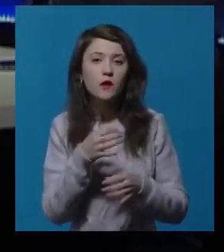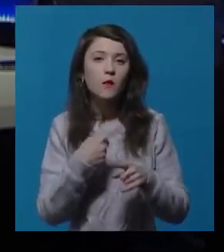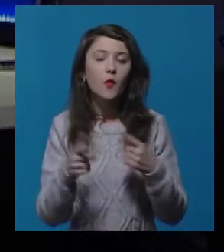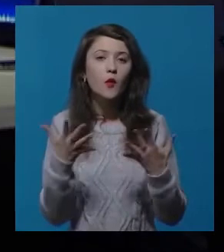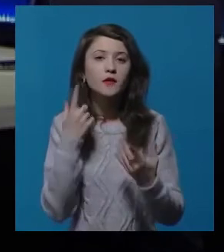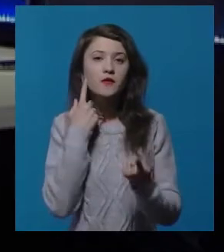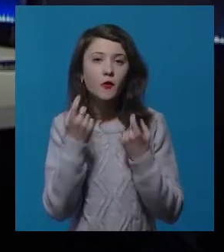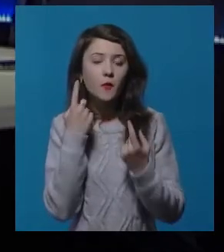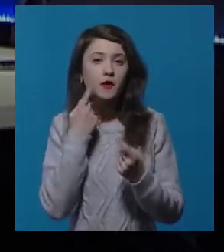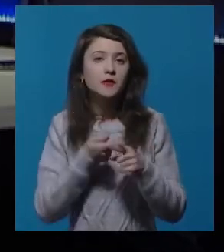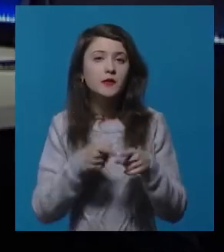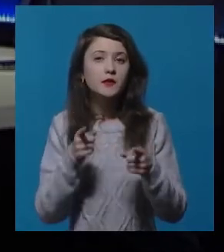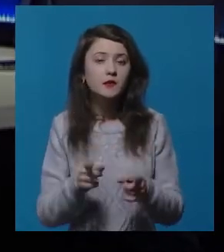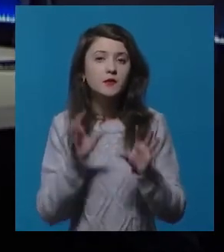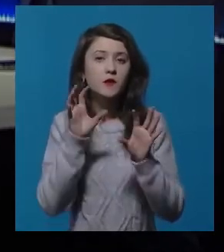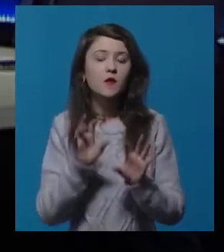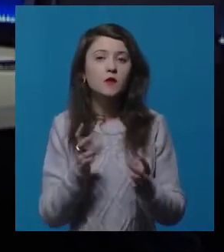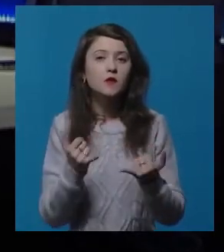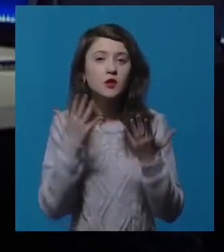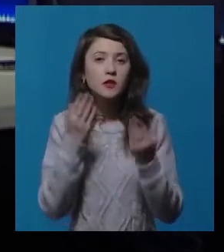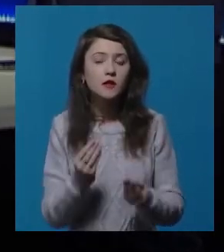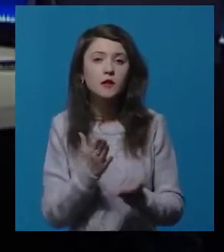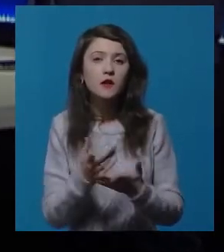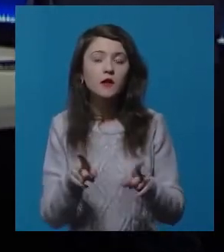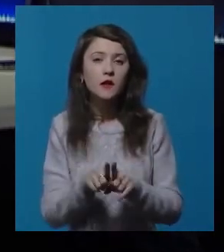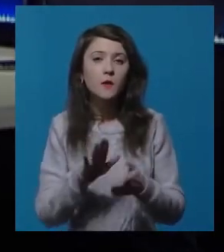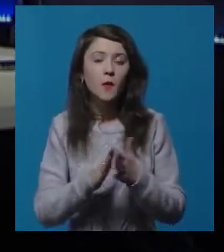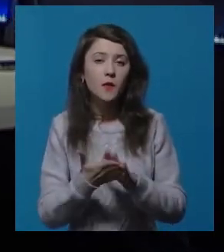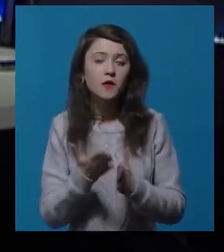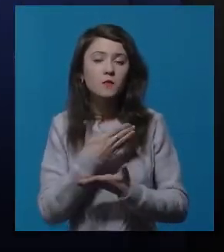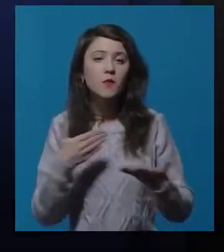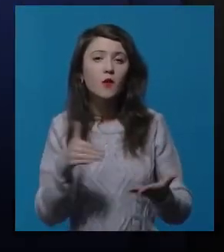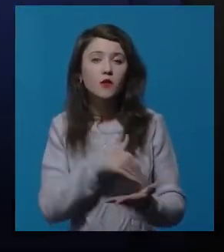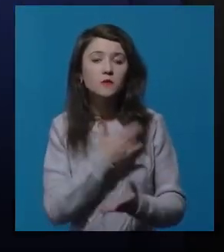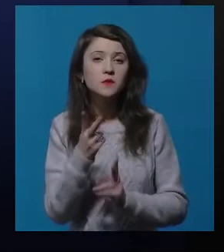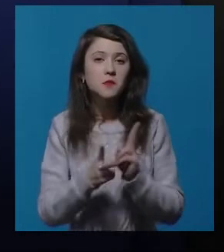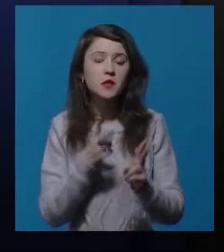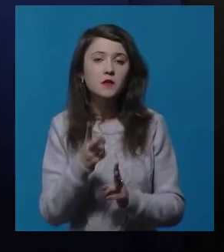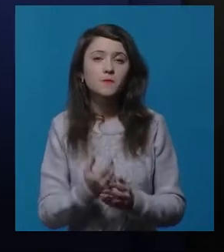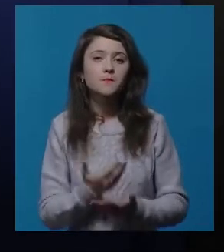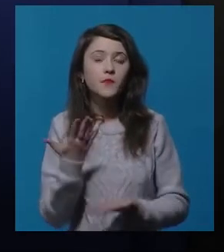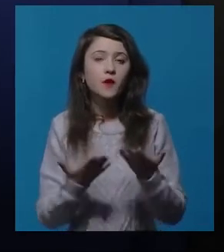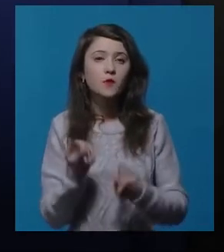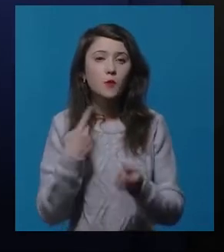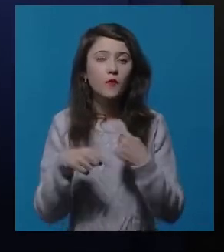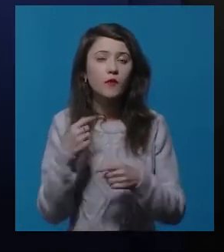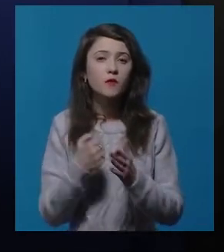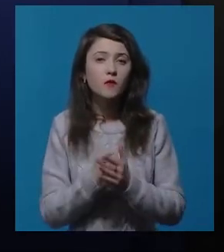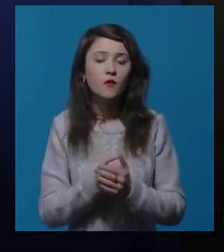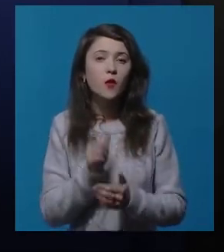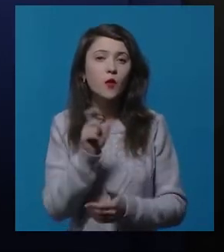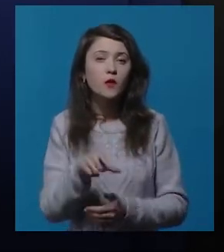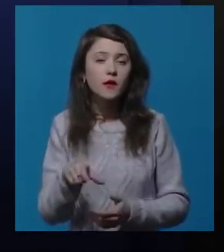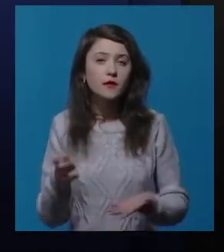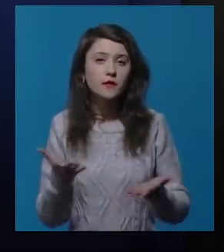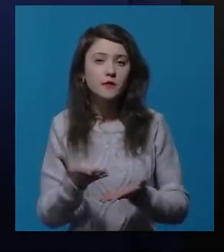Це згідно закону, так, я розумію. На сьогоднішній день, тому що є такий момент. І ми якраз хочемо змінити. Якраз, якщо повернутися до категорії осіб, які є, да,